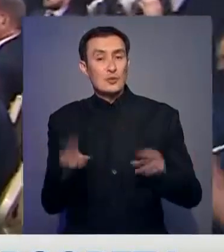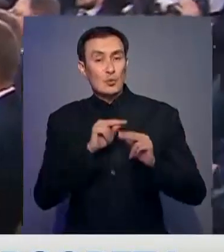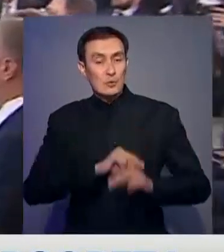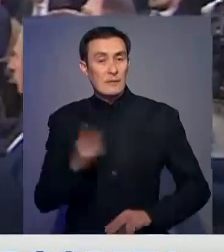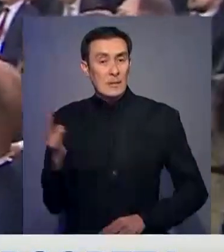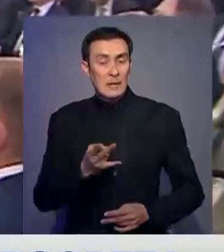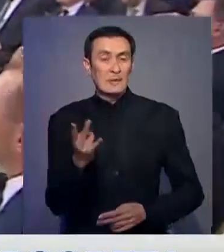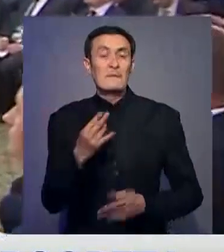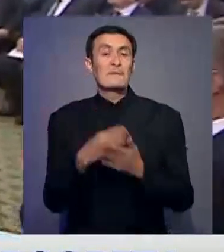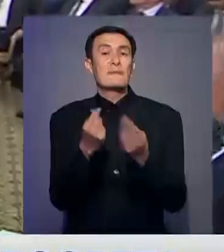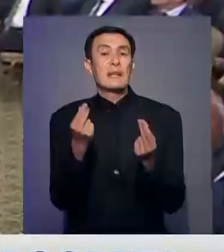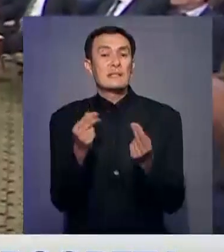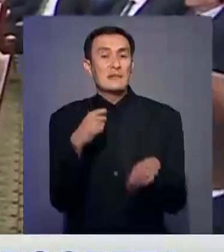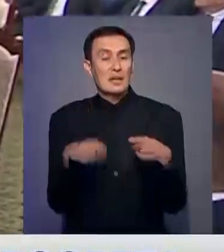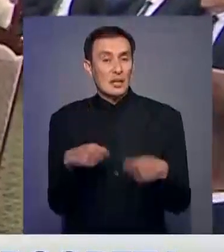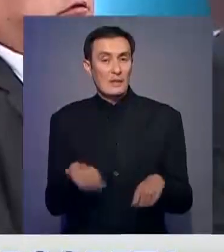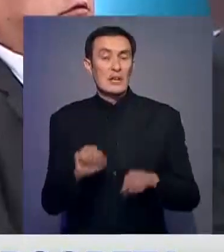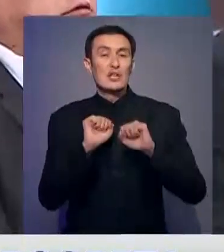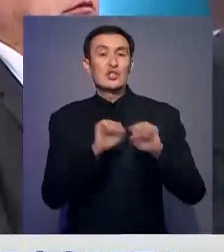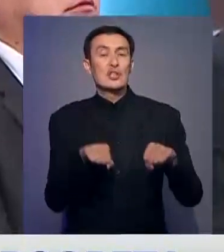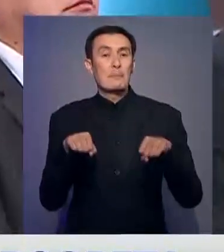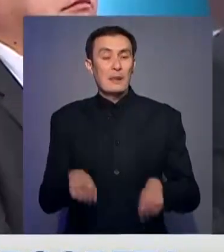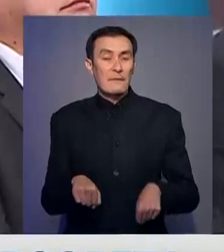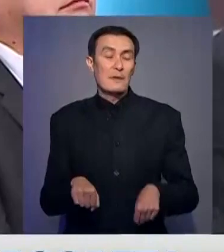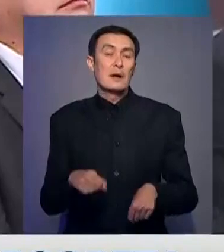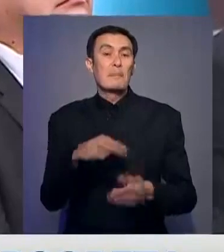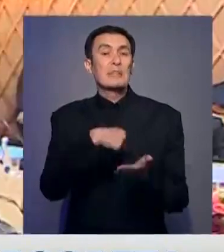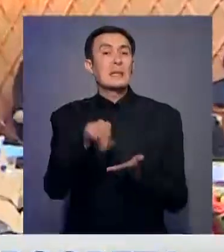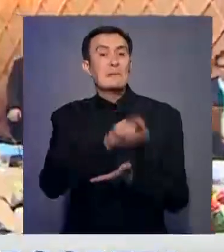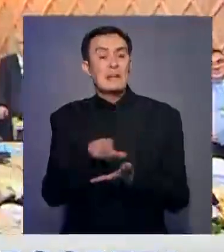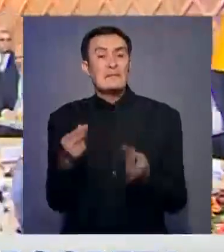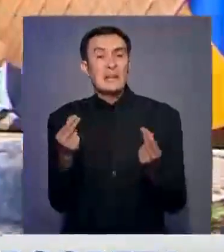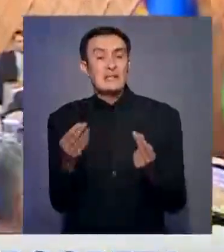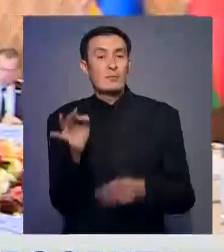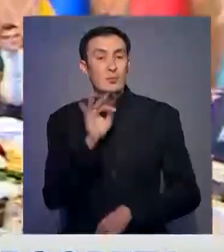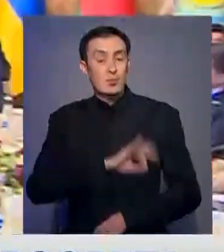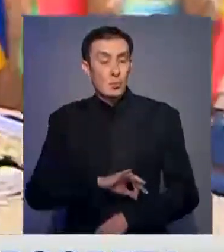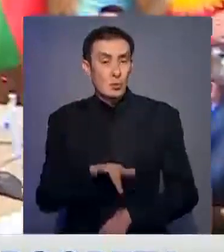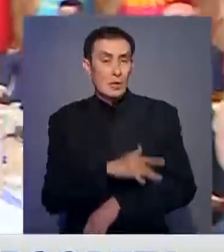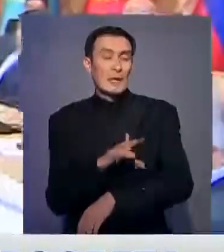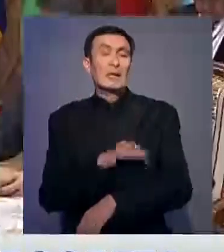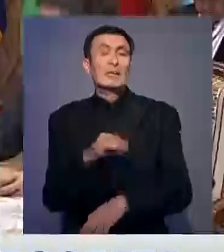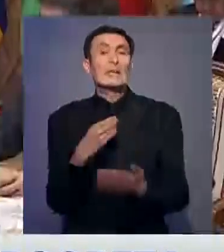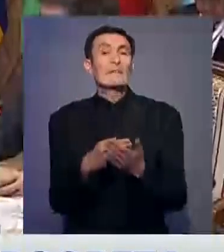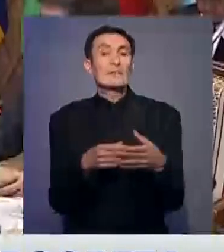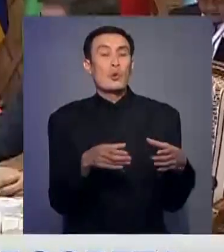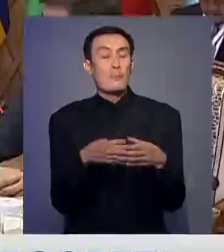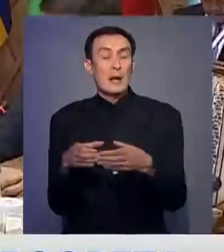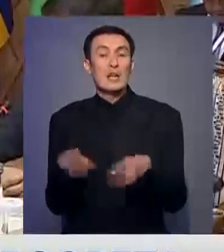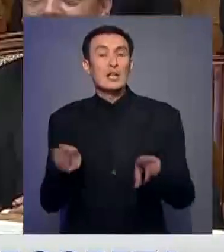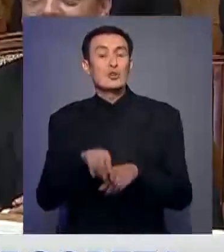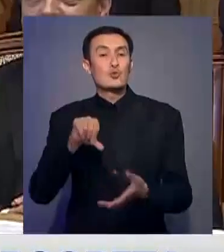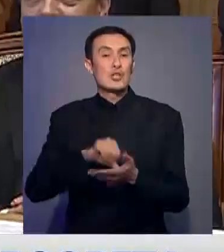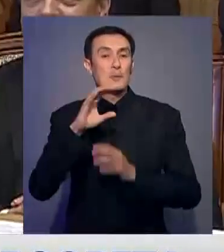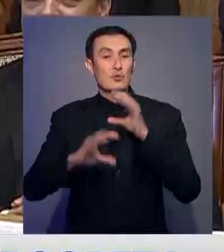сотрудничество необходимо в сфере финансовых рынков, защиты прав и интересов потребителей финансовых услуг и инвесторов. И также